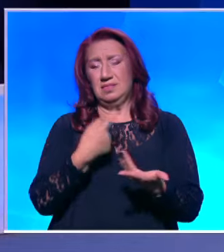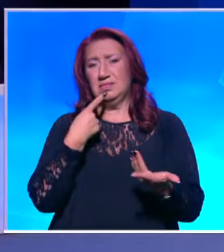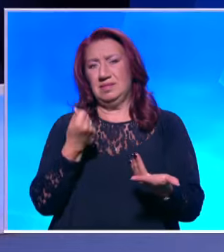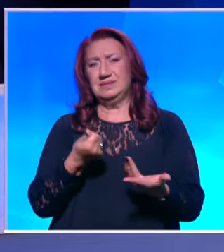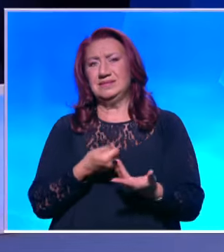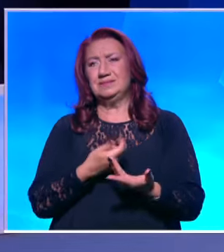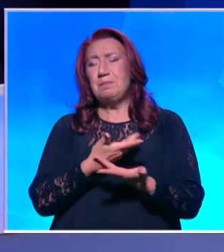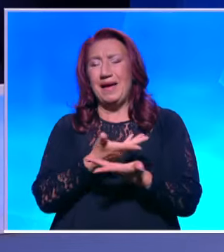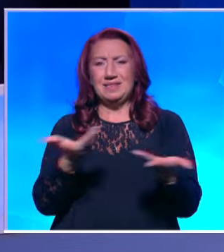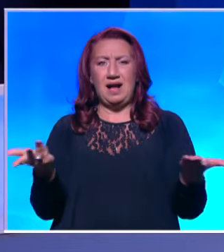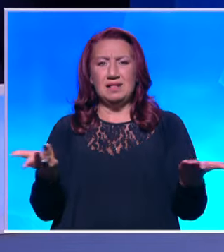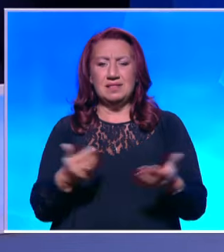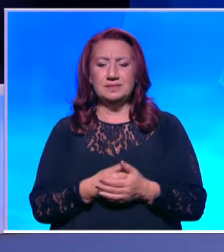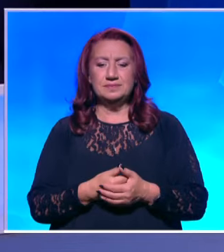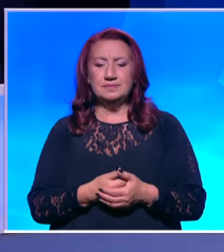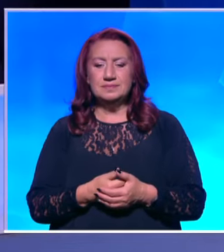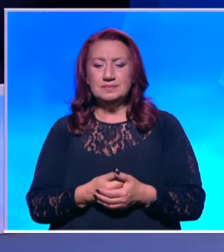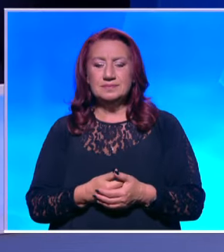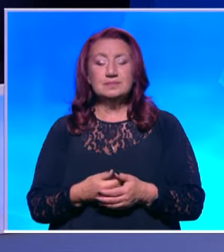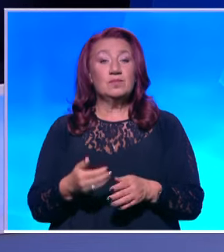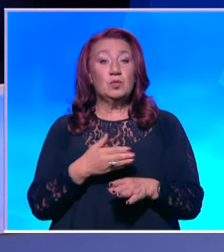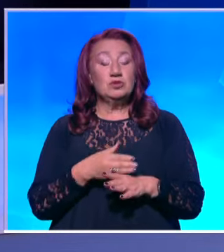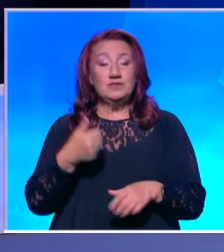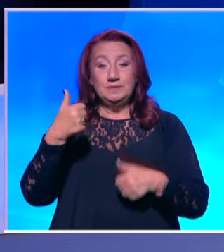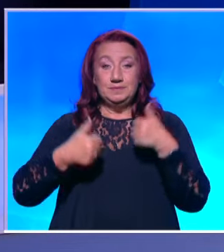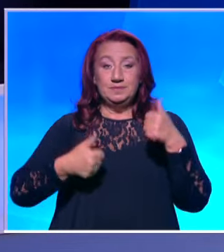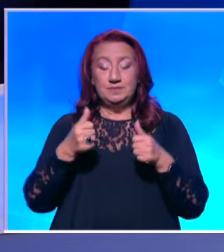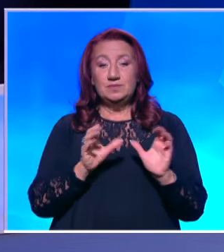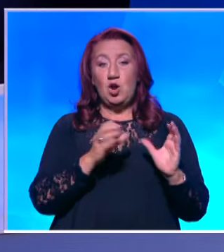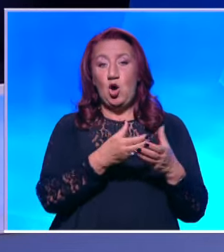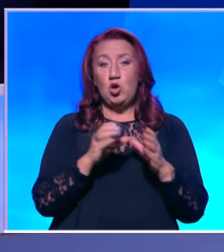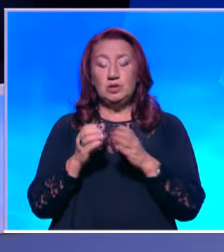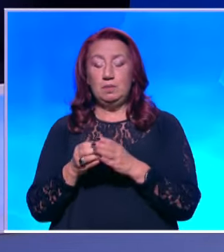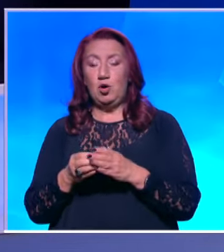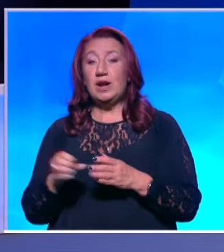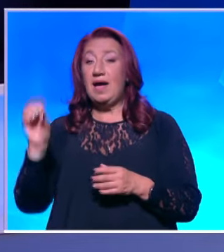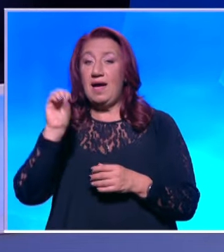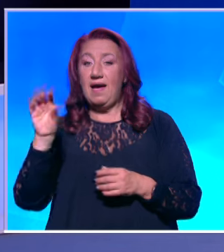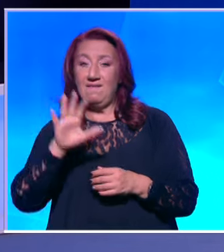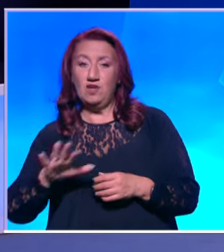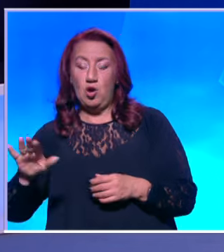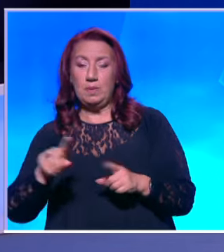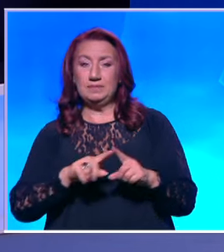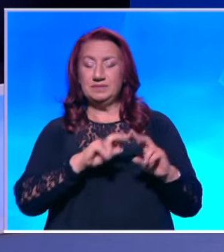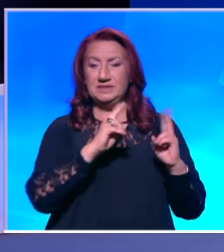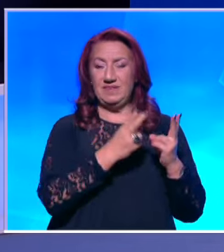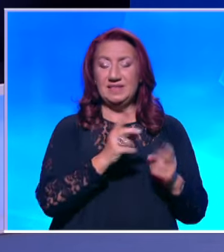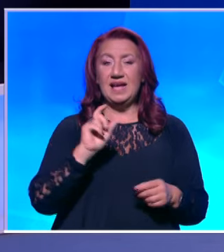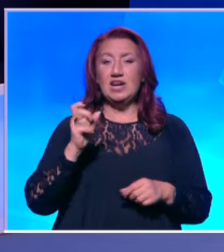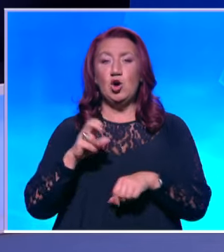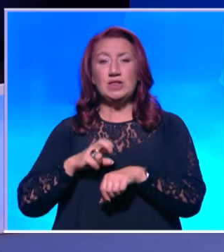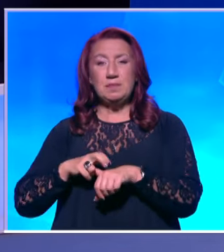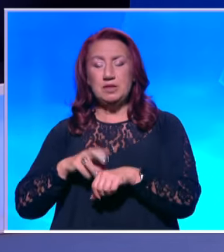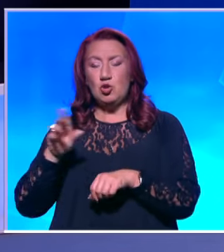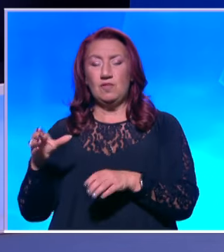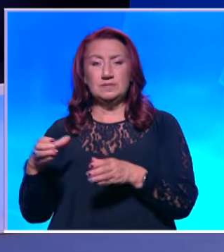спектакъл продължава здравата битка между отборите на европа и света на лейвър къп григор димитров и съотборниците му изостават